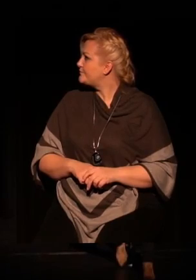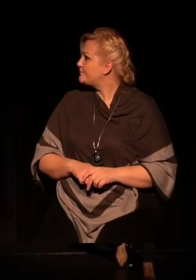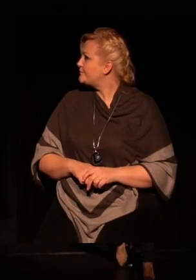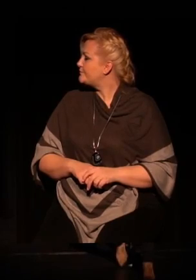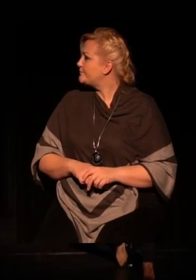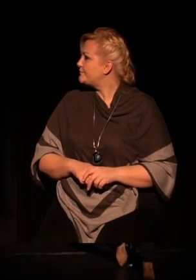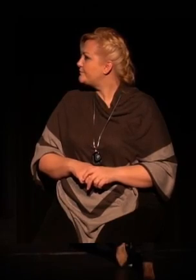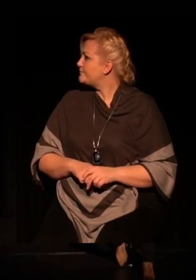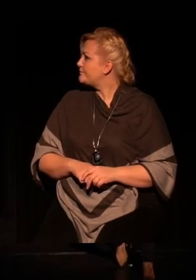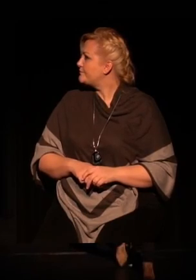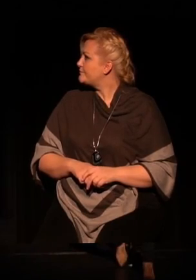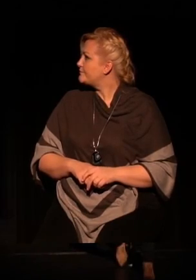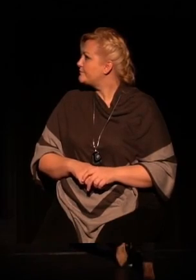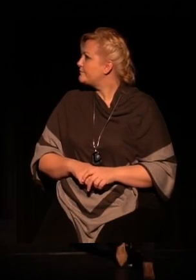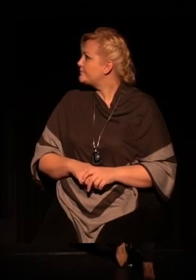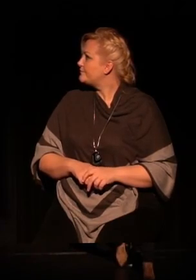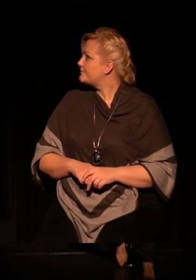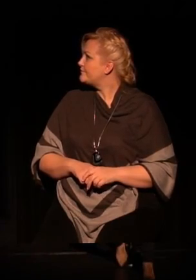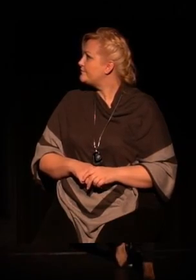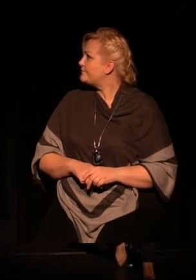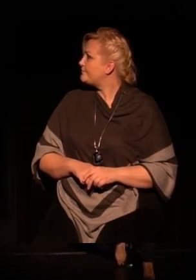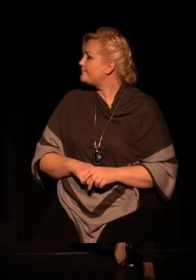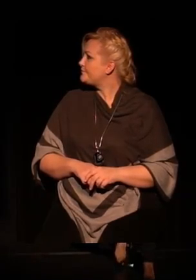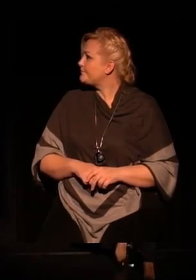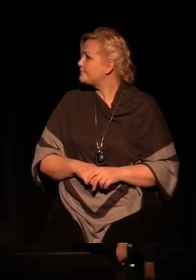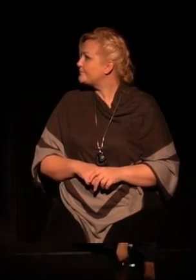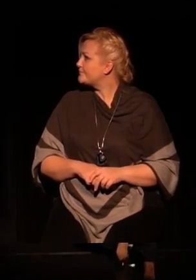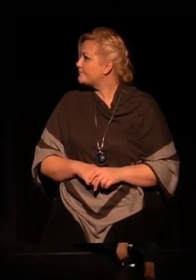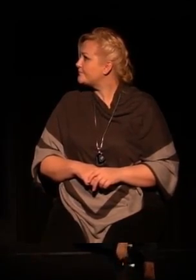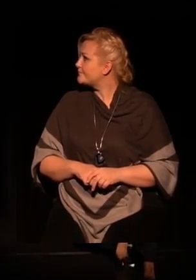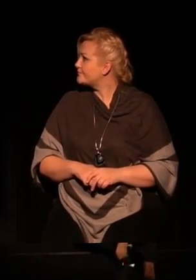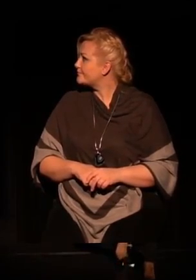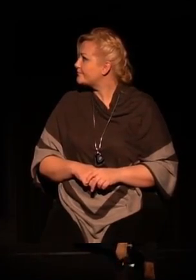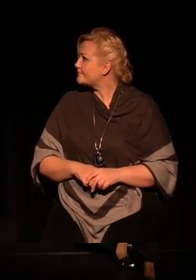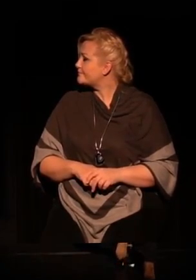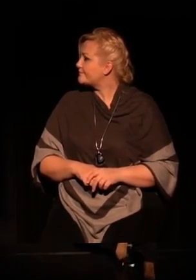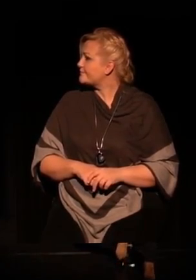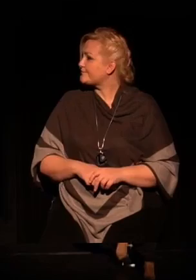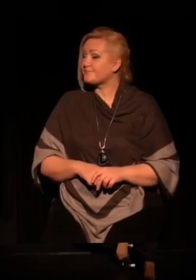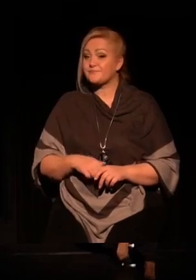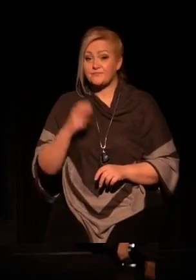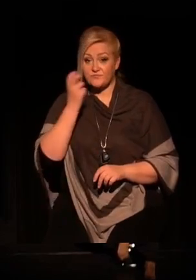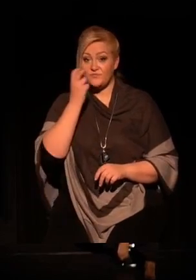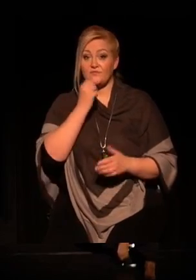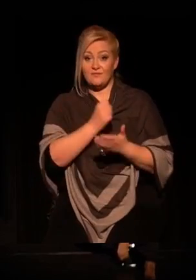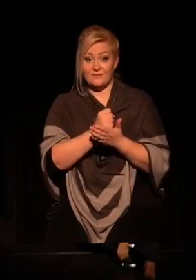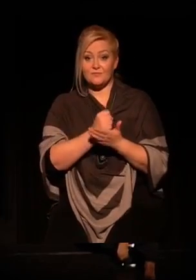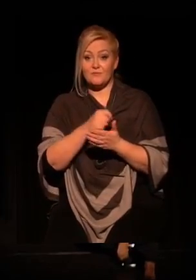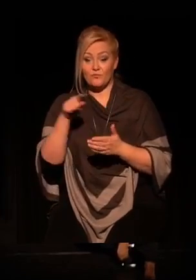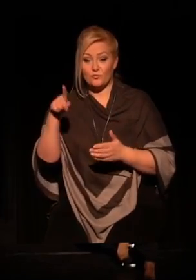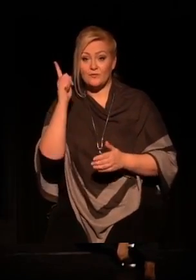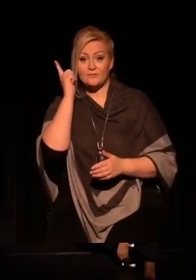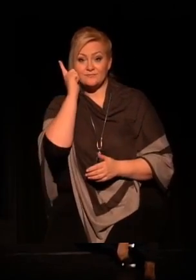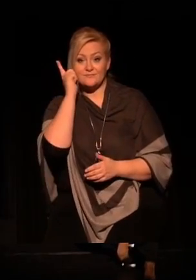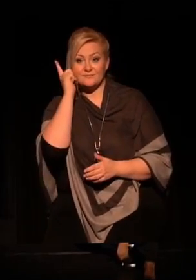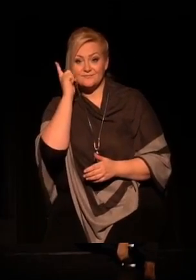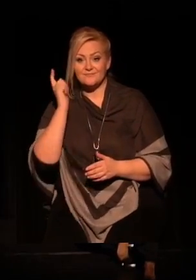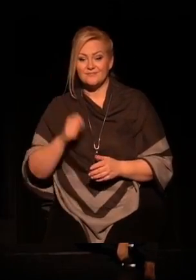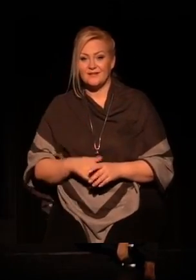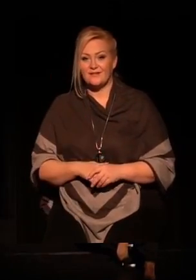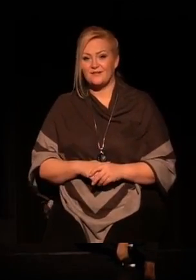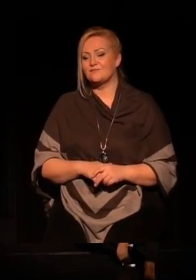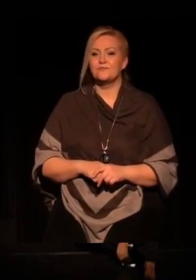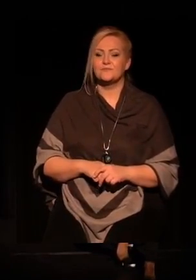w tym namiocie. Piękne na dole chmury. Co najlepsze, to tutaj mieliśmy zasięg telefonu komórkowego. Ja stąd dawałem wywiady do radia, do